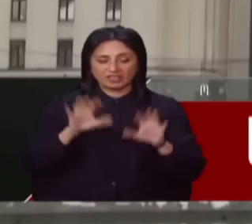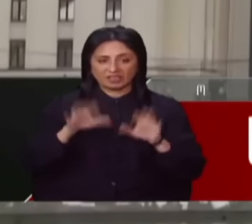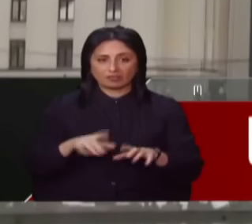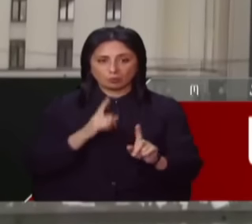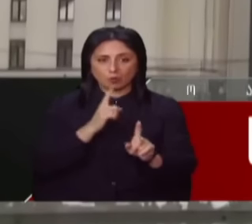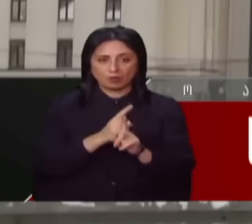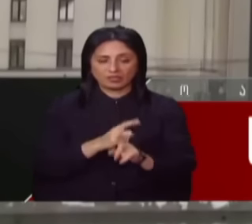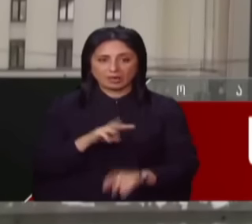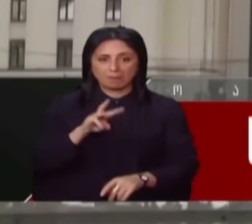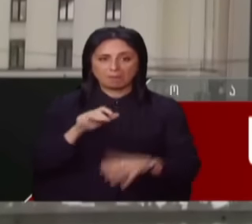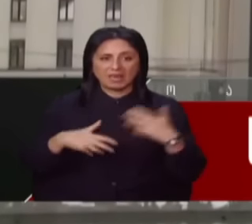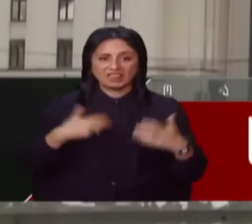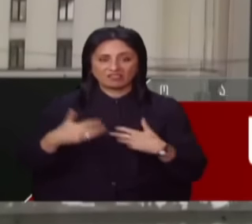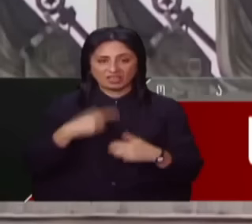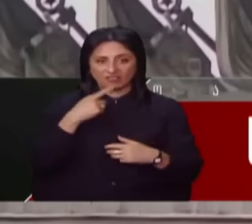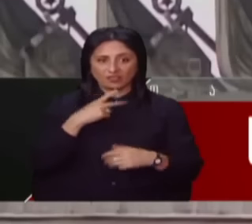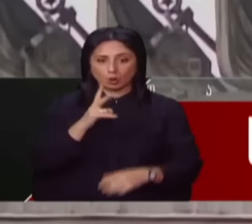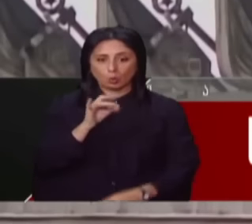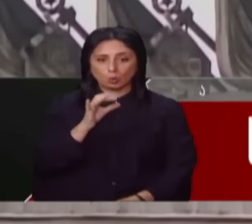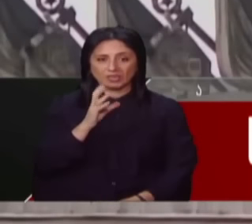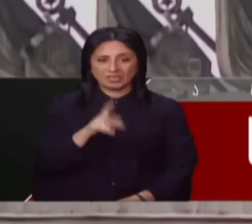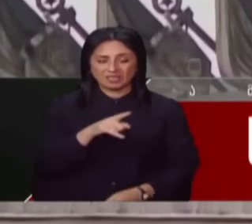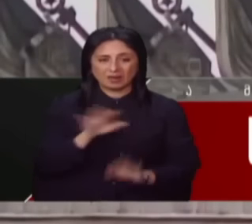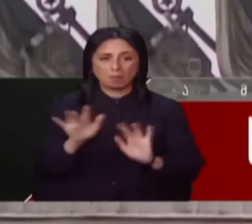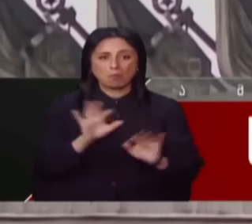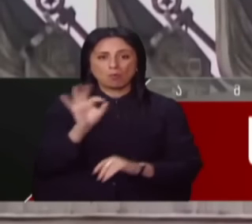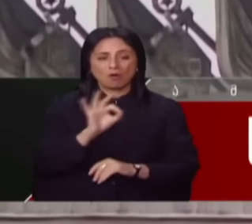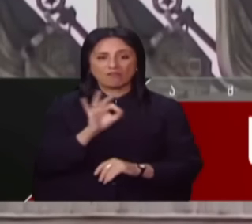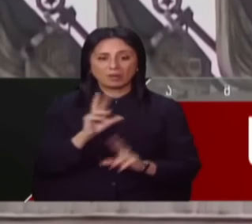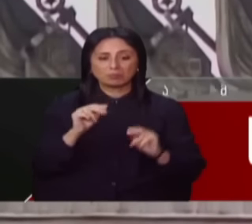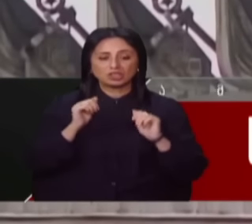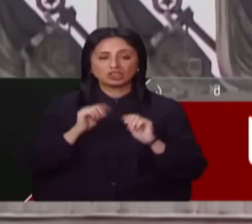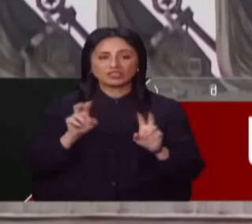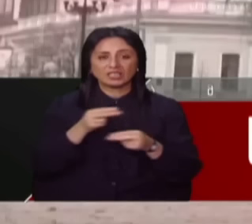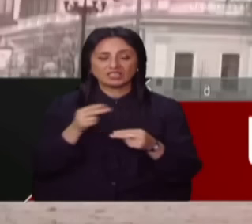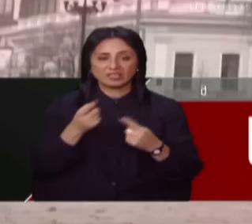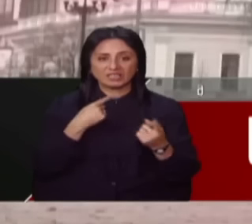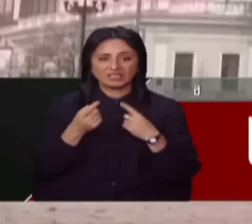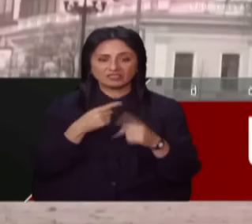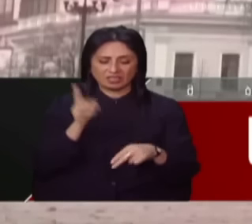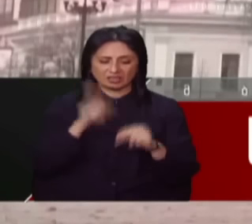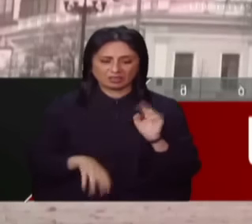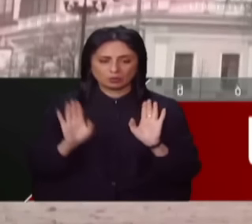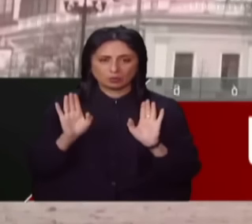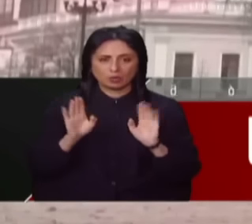თავმჯდომარის მოადგილე დიმიტრი მედვედევის თქმით, კურსკში განვითარებულმა მოვლენებმა მშვიდობის თემაზე საუბარი